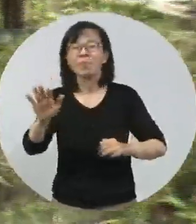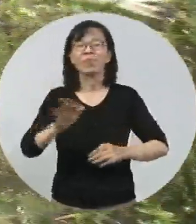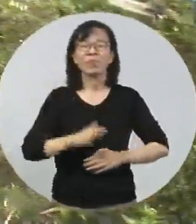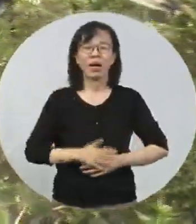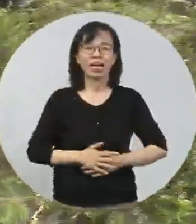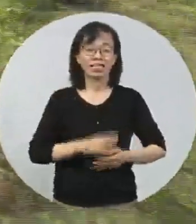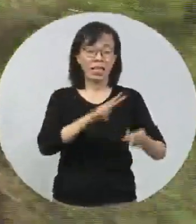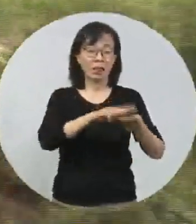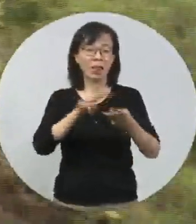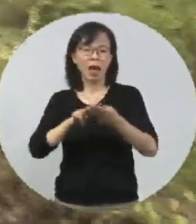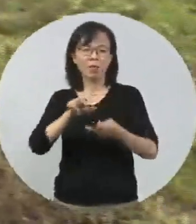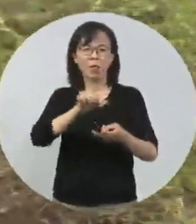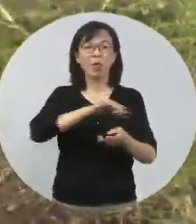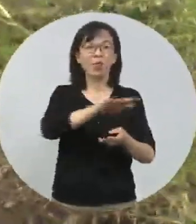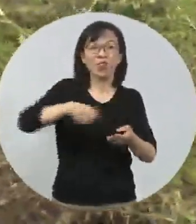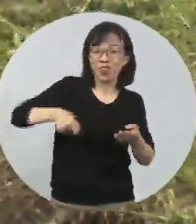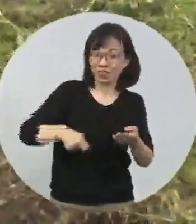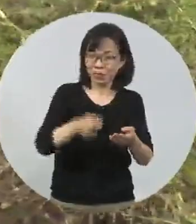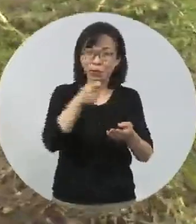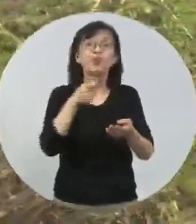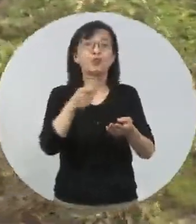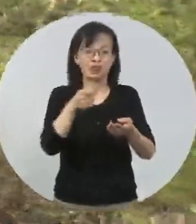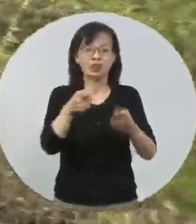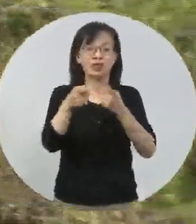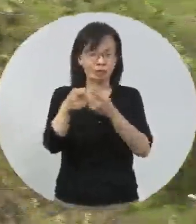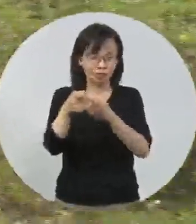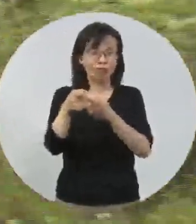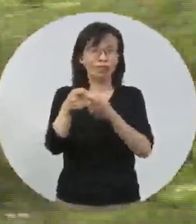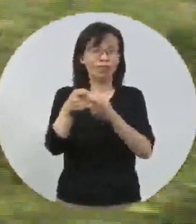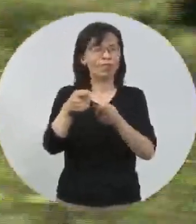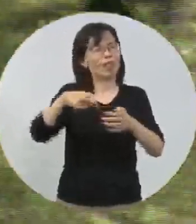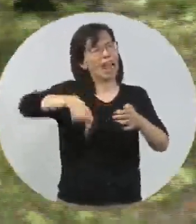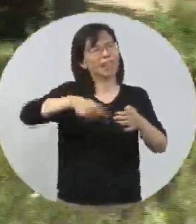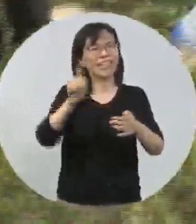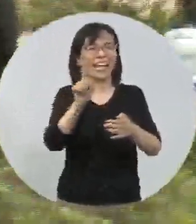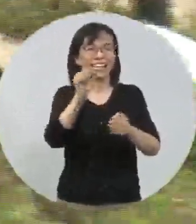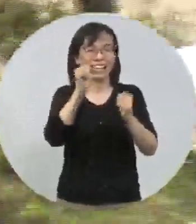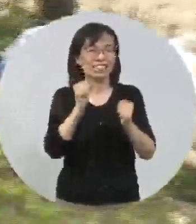田んぼの泥をすくう相川さん、 すくってあげると、じゃあ何がいるか